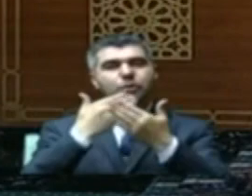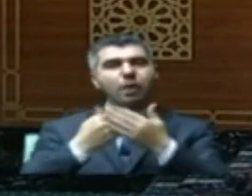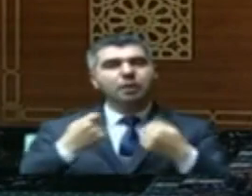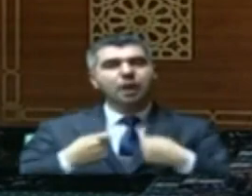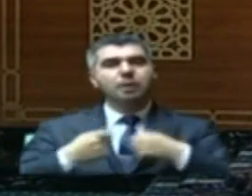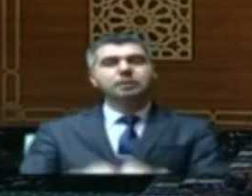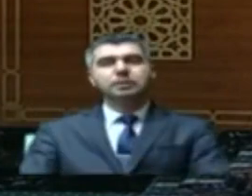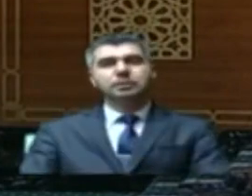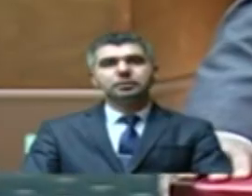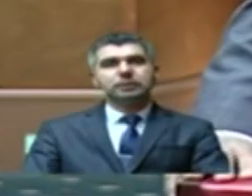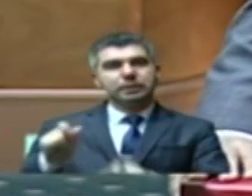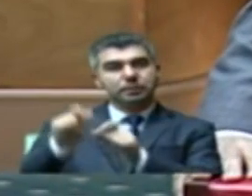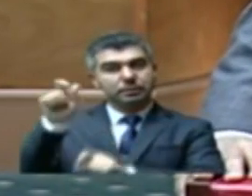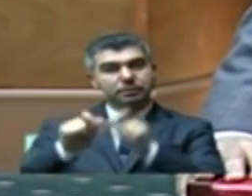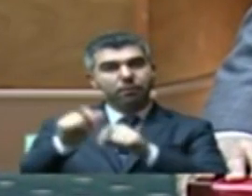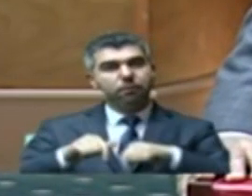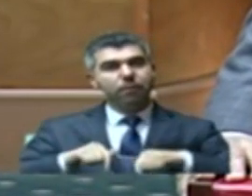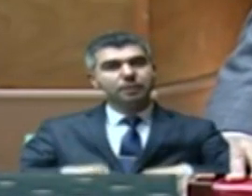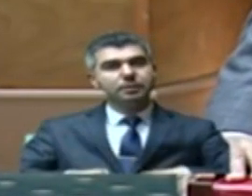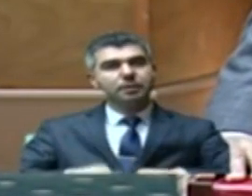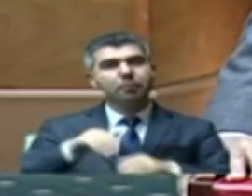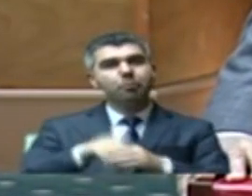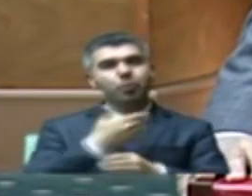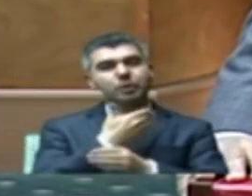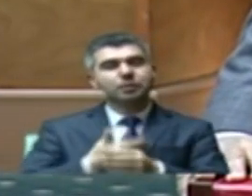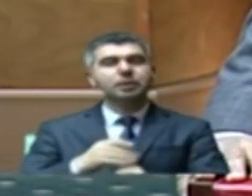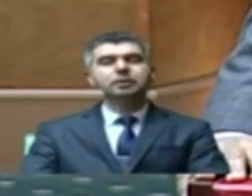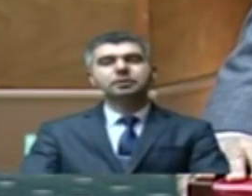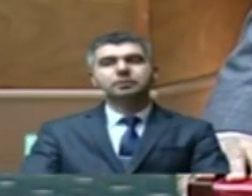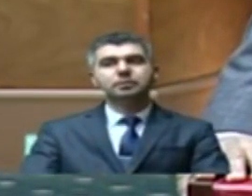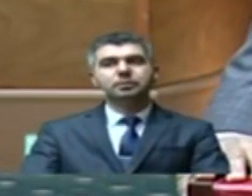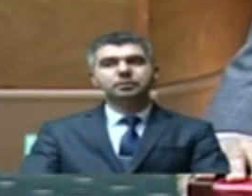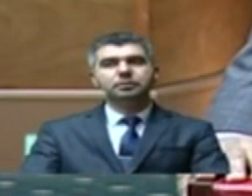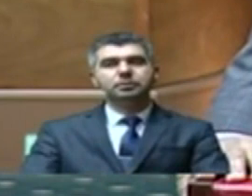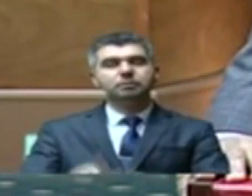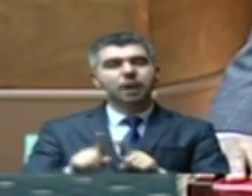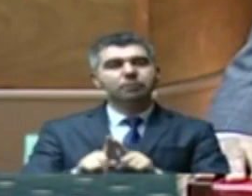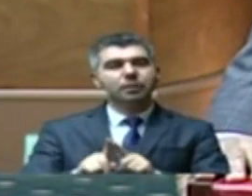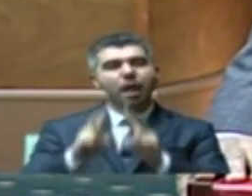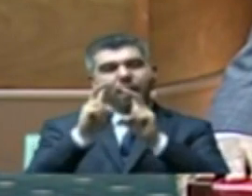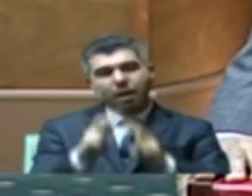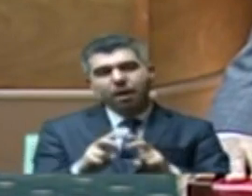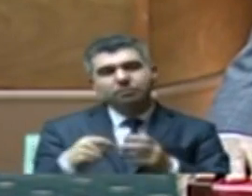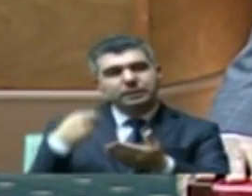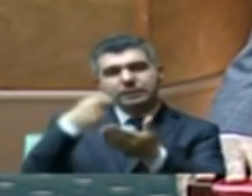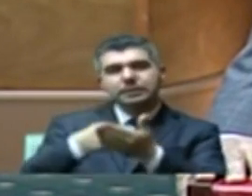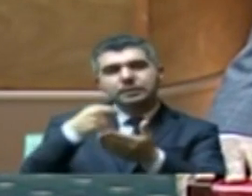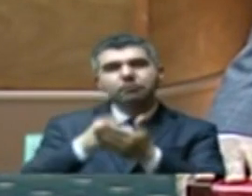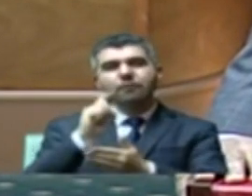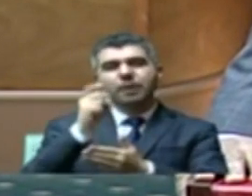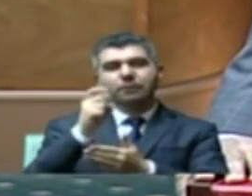الرئيس، السادة الوزراء، سيدات السادة المستشارين المحترمين. إن هزالة التعويضات العائلية سيد